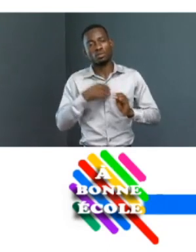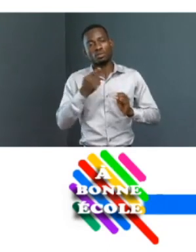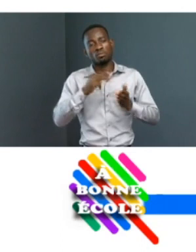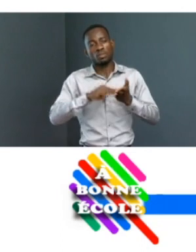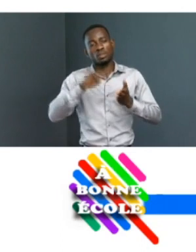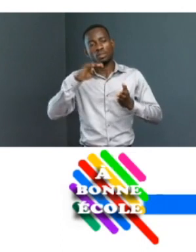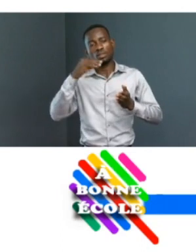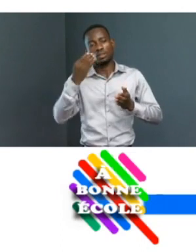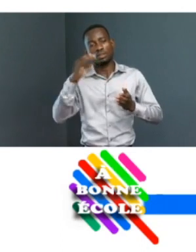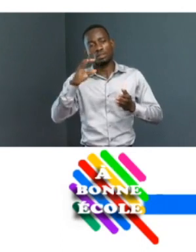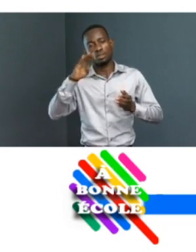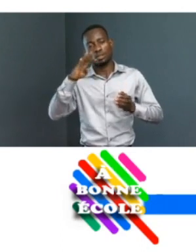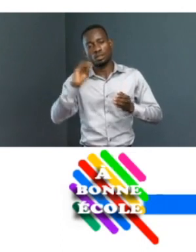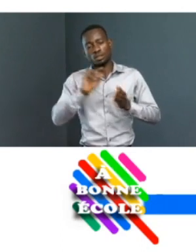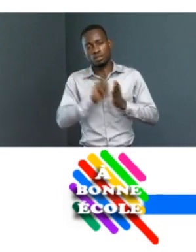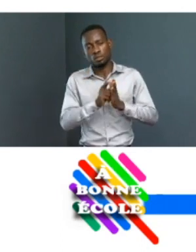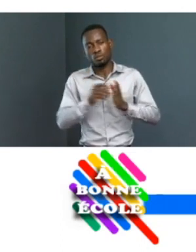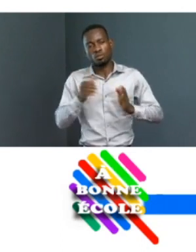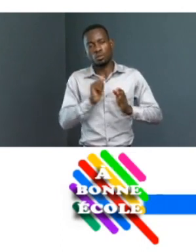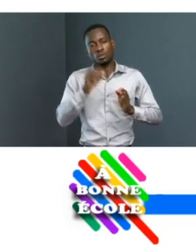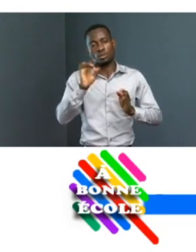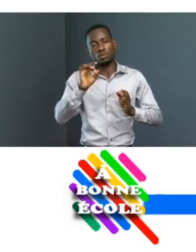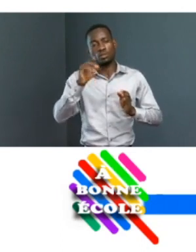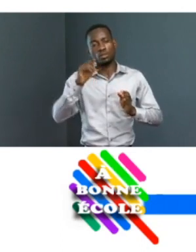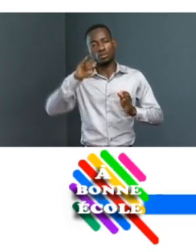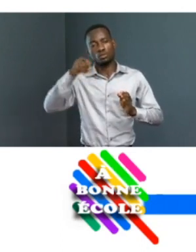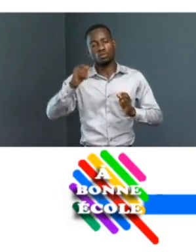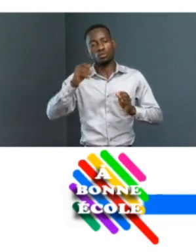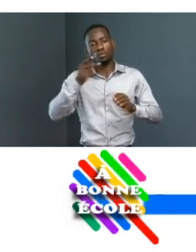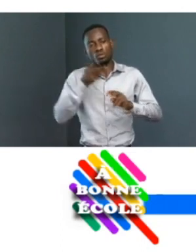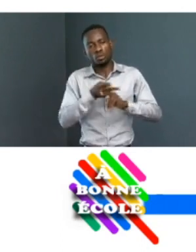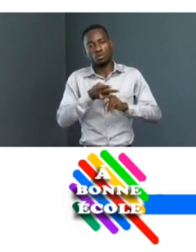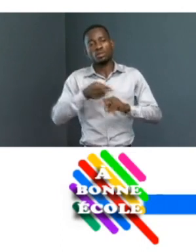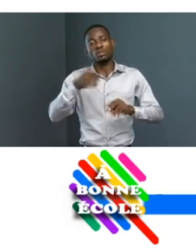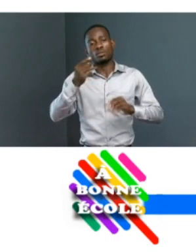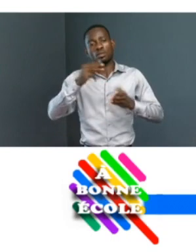minutes. Donc, nous prenons les 8 kJ par minute multiplié par